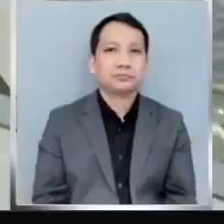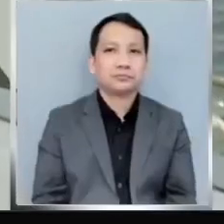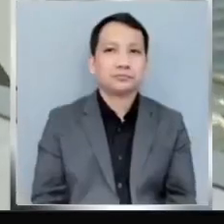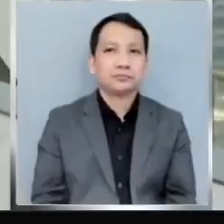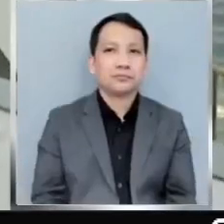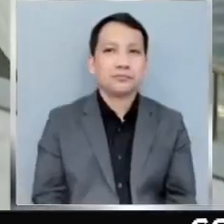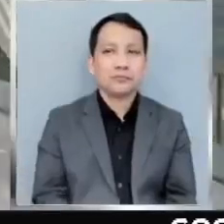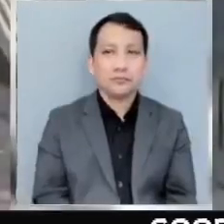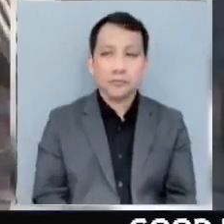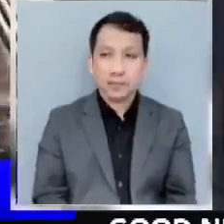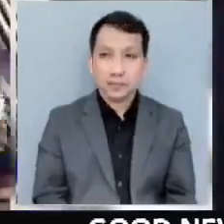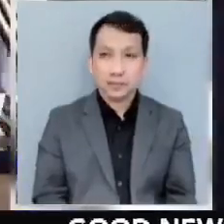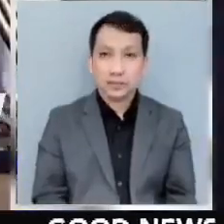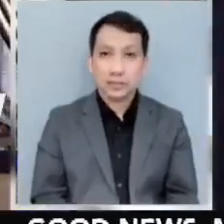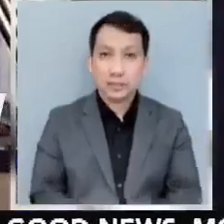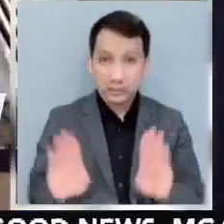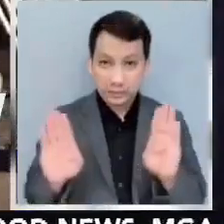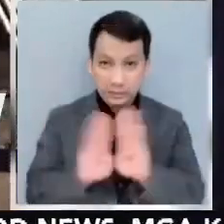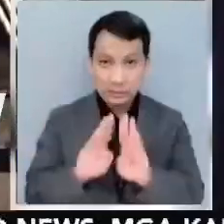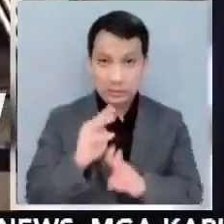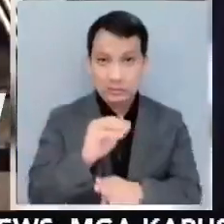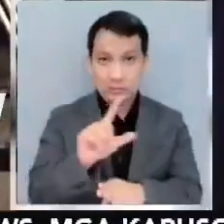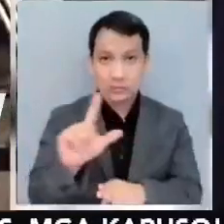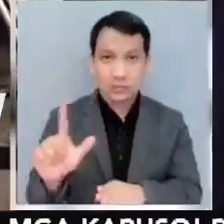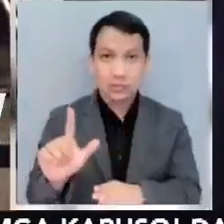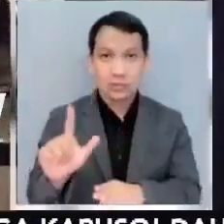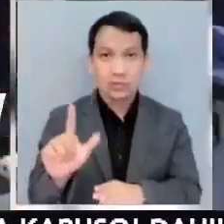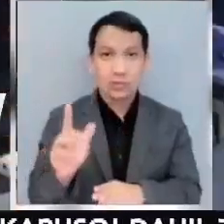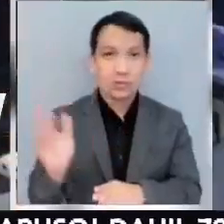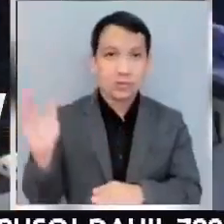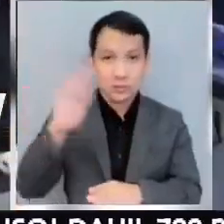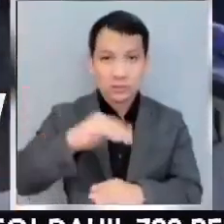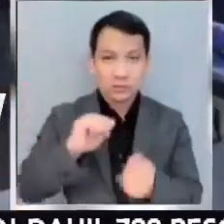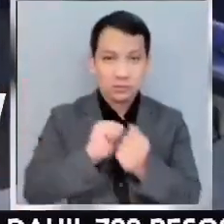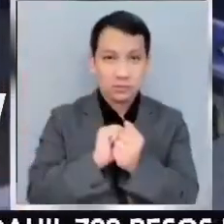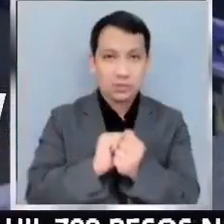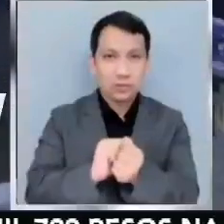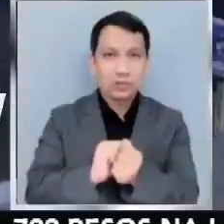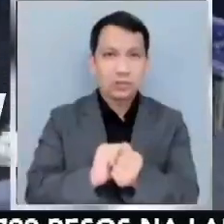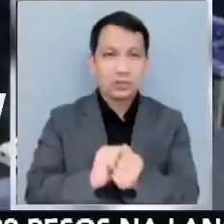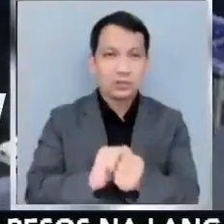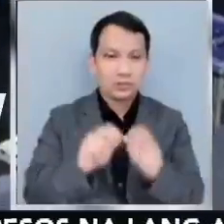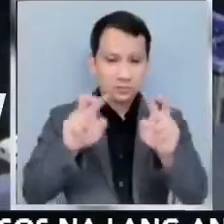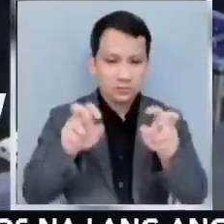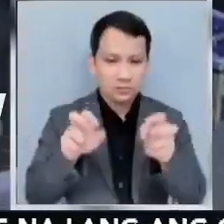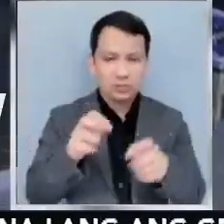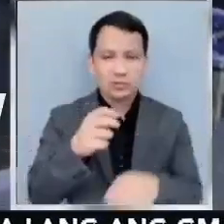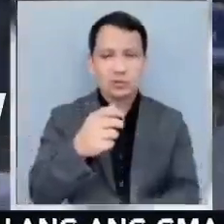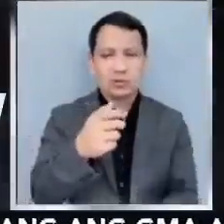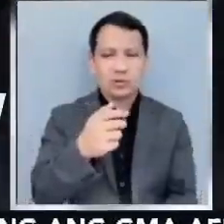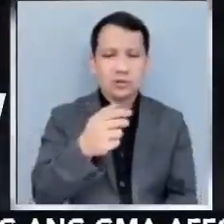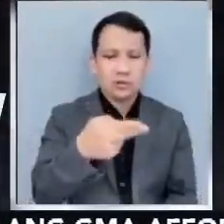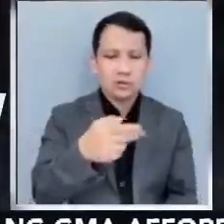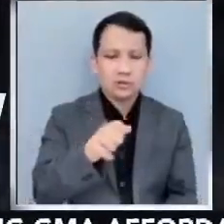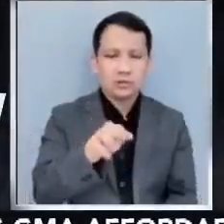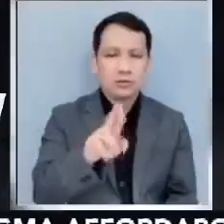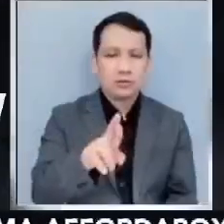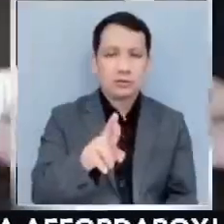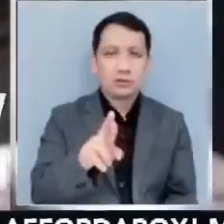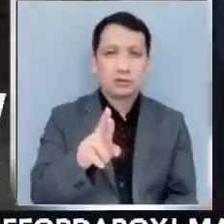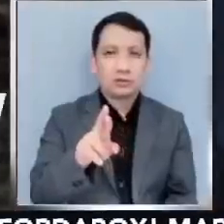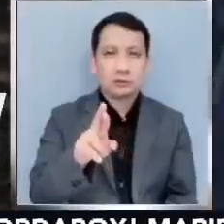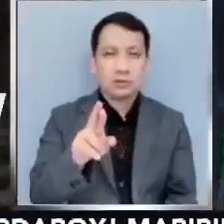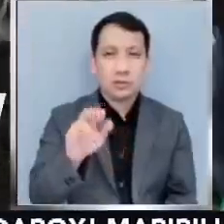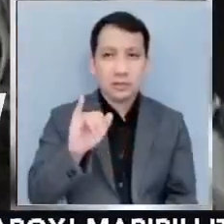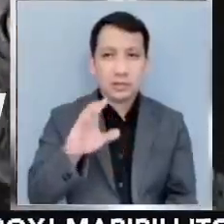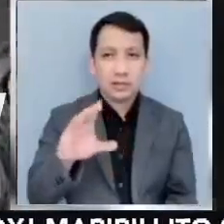Nagsara na ang mall. Pero ang araw ng mga kasali sa sereng Hearts on Ice, nagsisimula pa lang. Nakachika ko